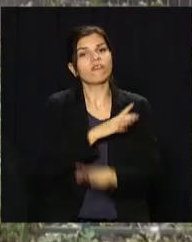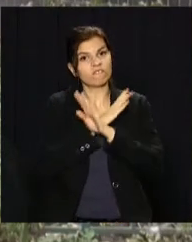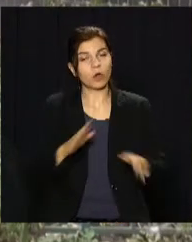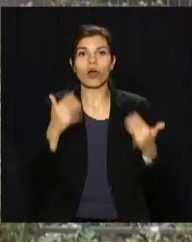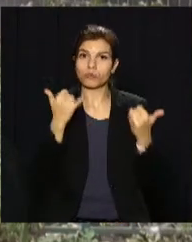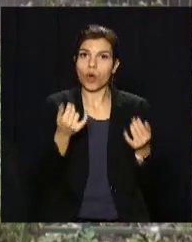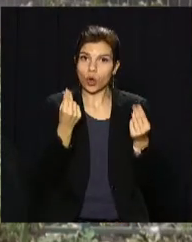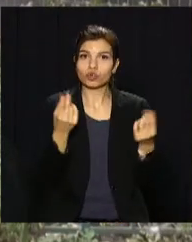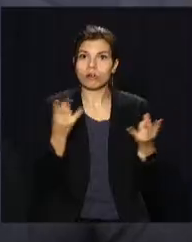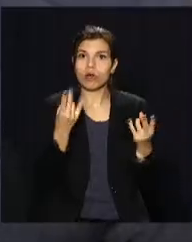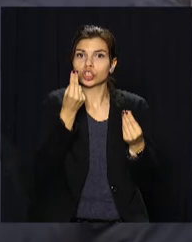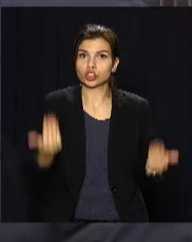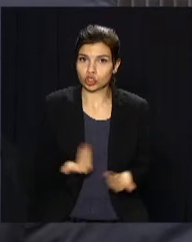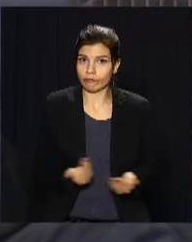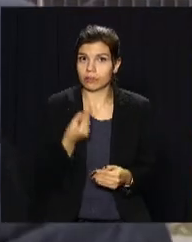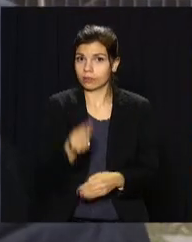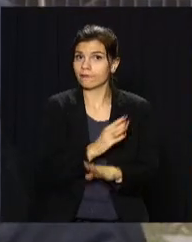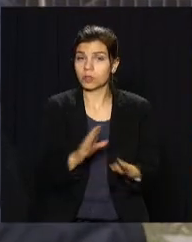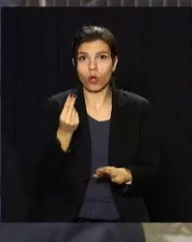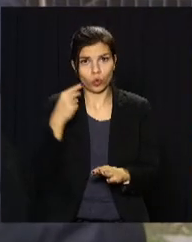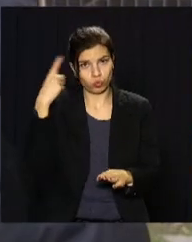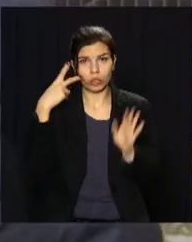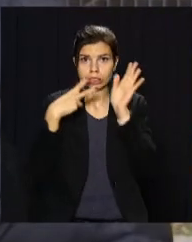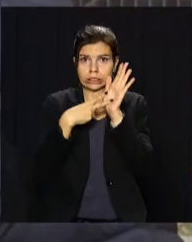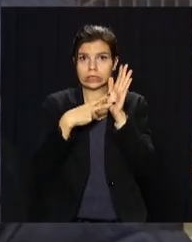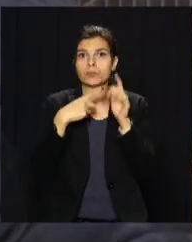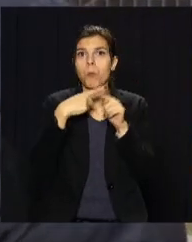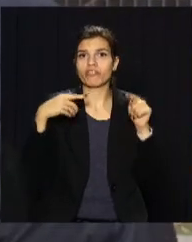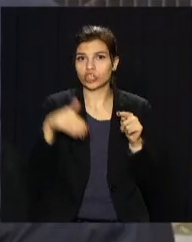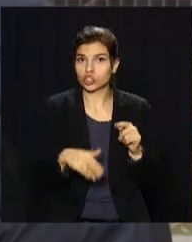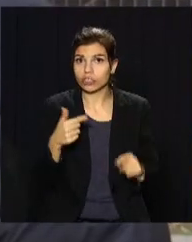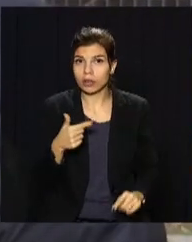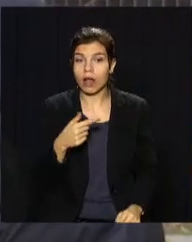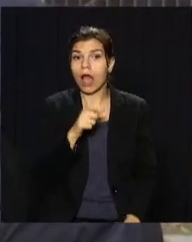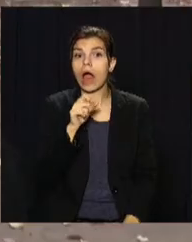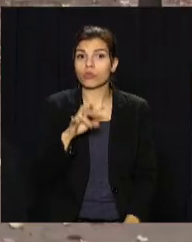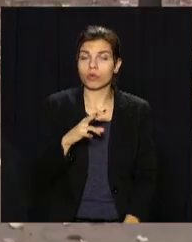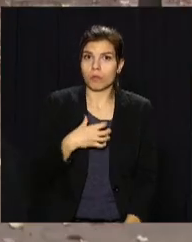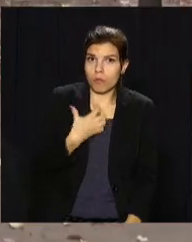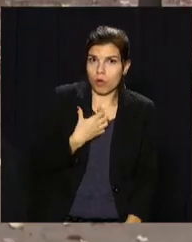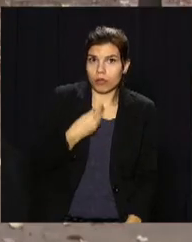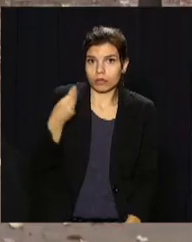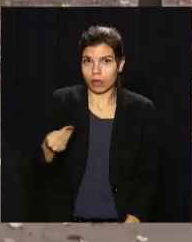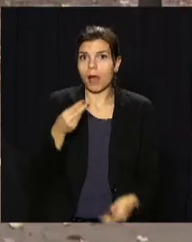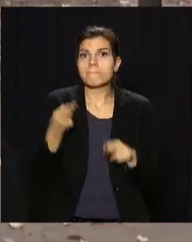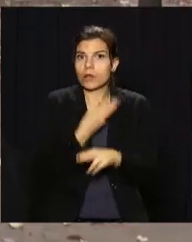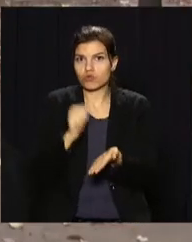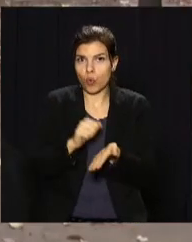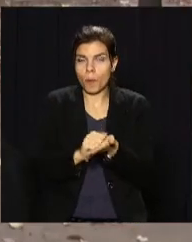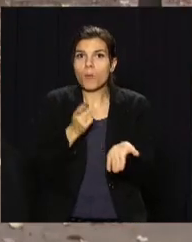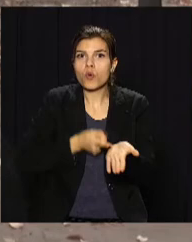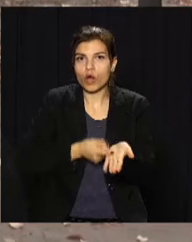гроші треба віддавати готівкою. Сума чималенька – 7,5 тисяч гривень. Антон побоявся сплачувати їх без